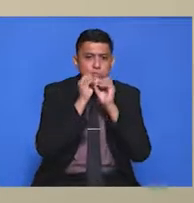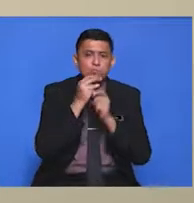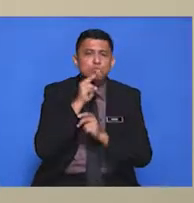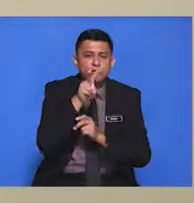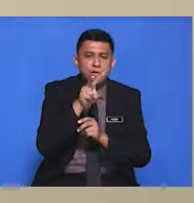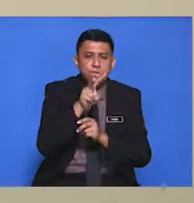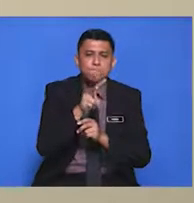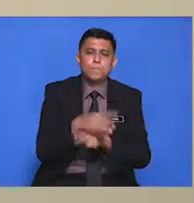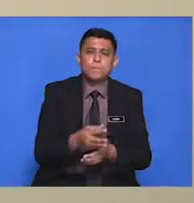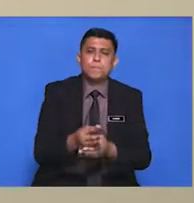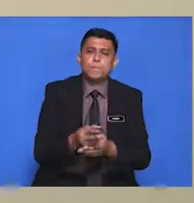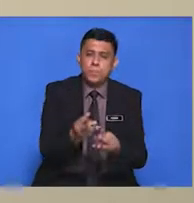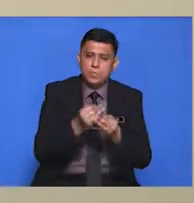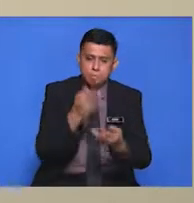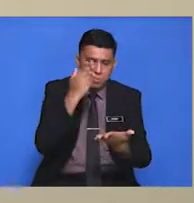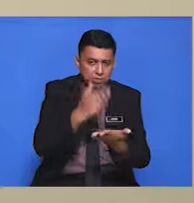berhenti.